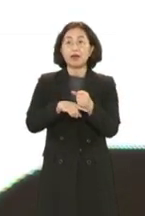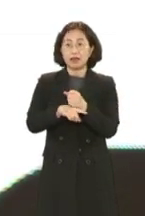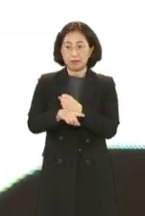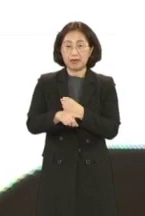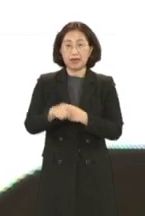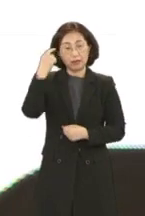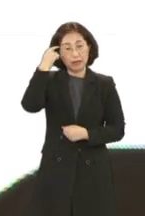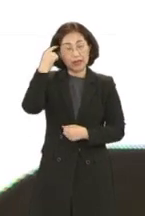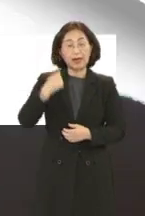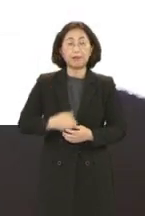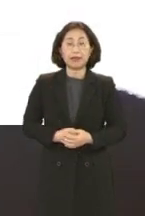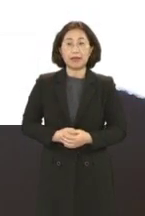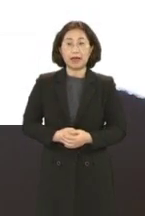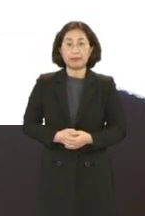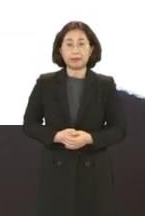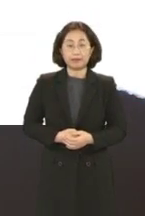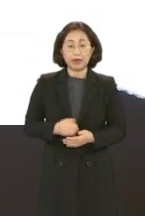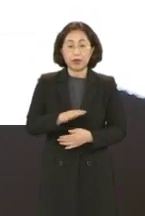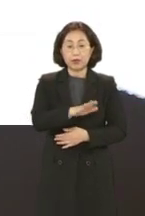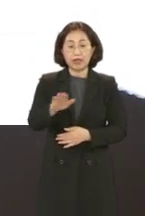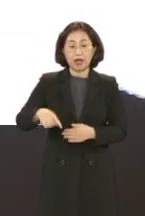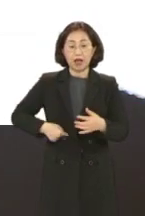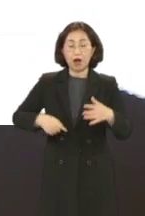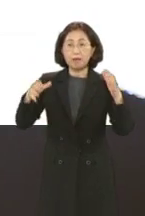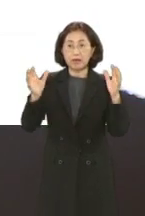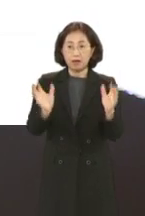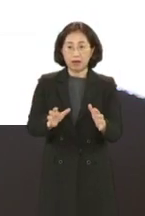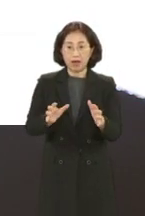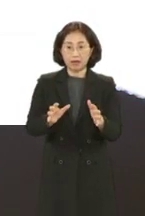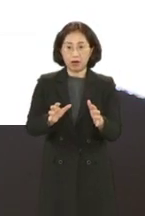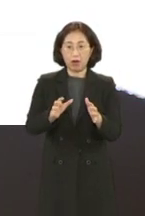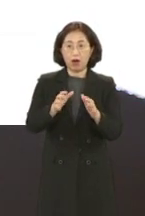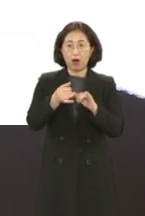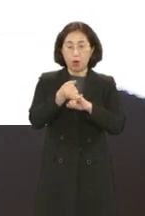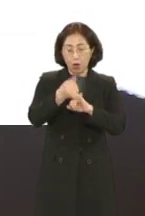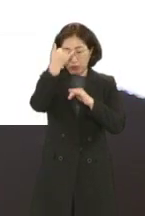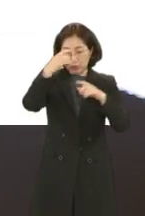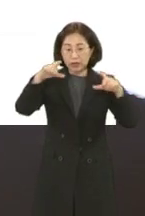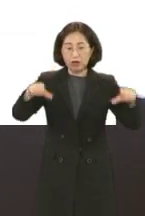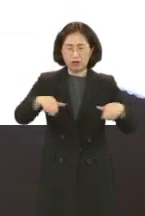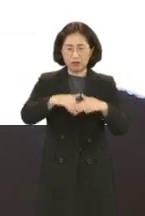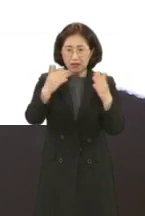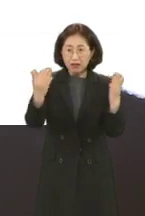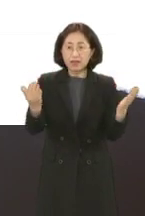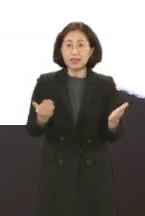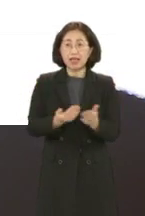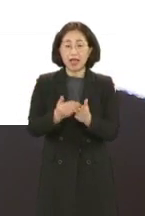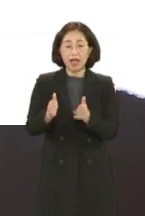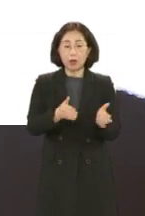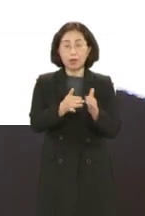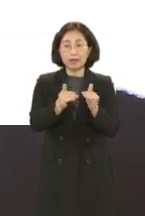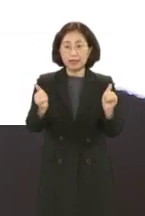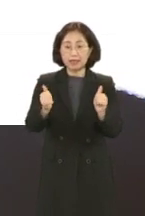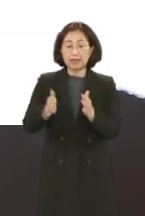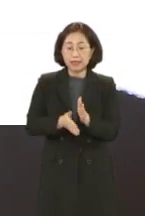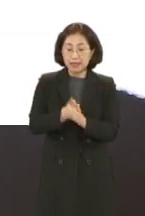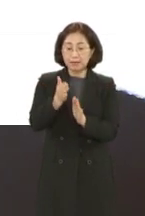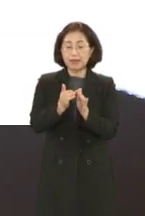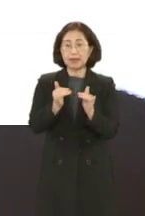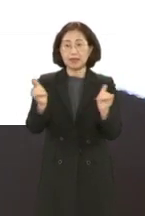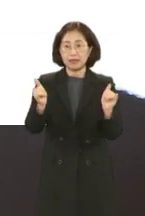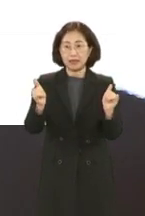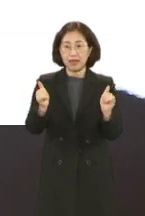의미라고 생각합니다. 우리가 협력해서 꼭 충청 전체의 도민들 그리고